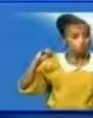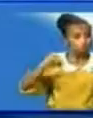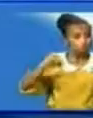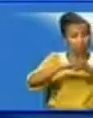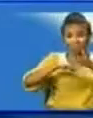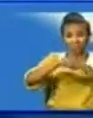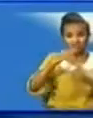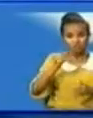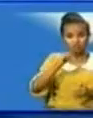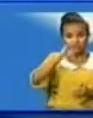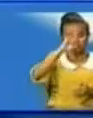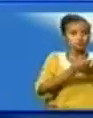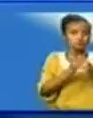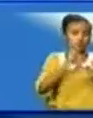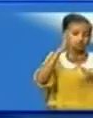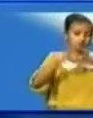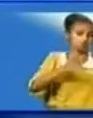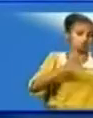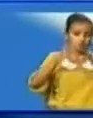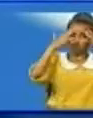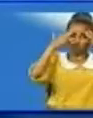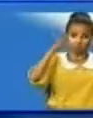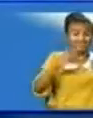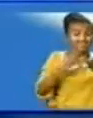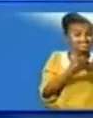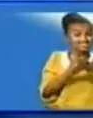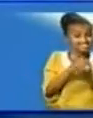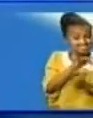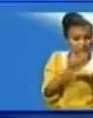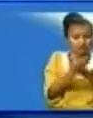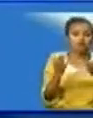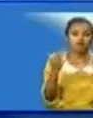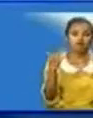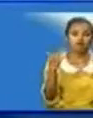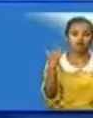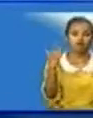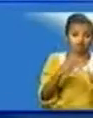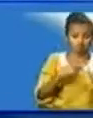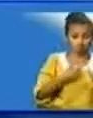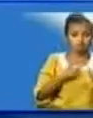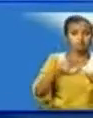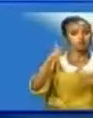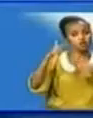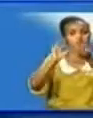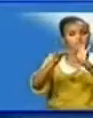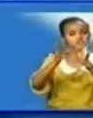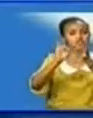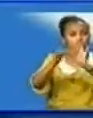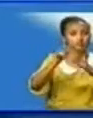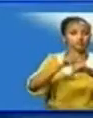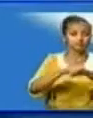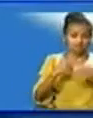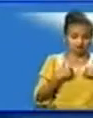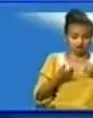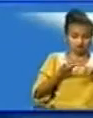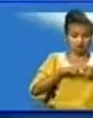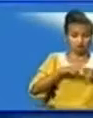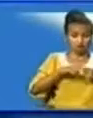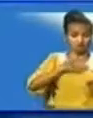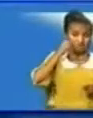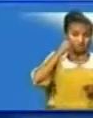ትንሽ ይቆጣል እና የቲቪ በሚያዩበት ጊዜ አሁን በተሃያነ ስሜት አጋጣሚ የሚያኩም አይዛ